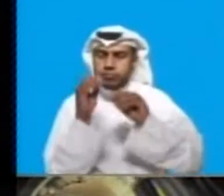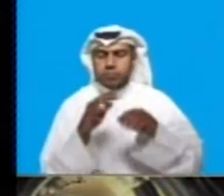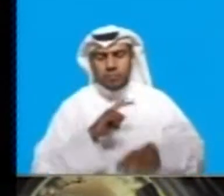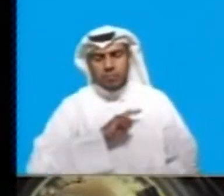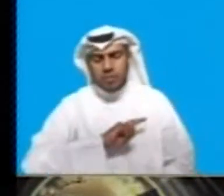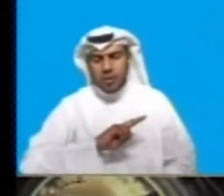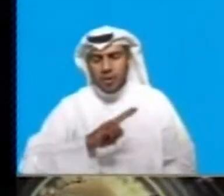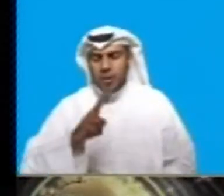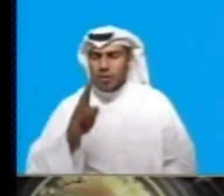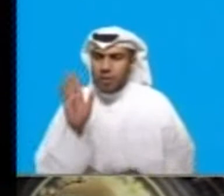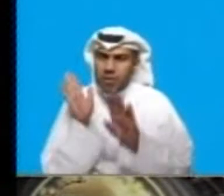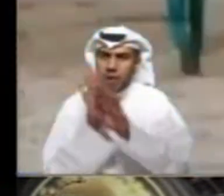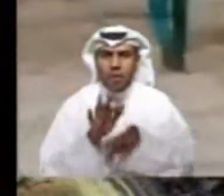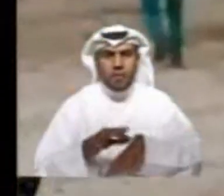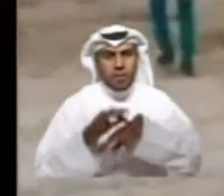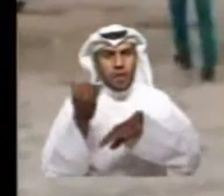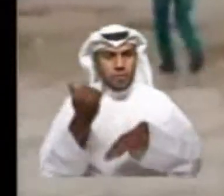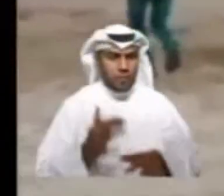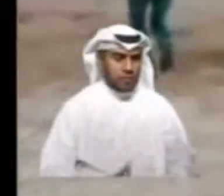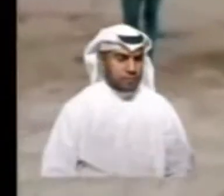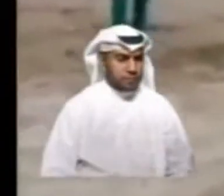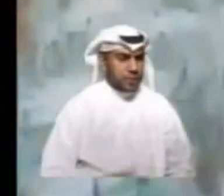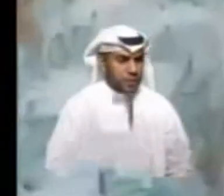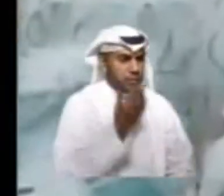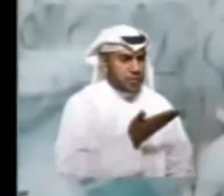المساعدات والدعم الإنساني.